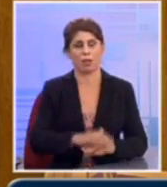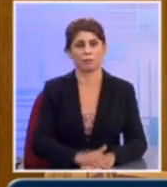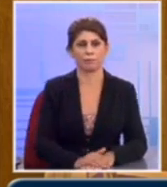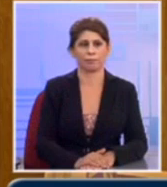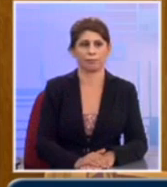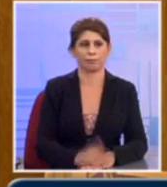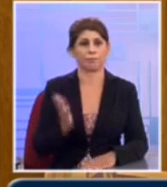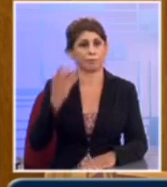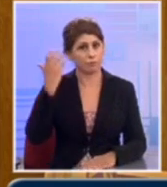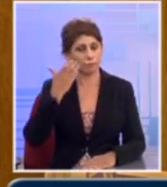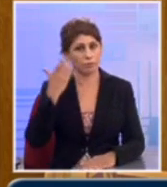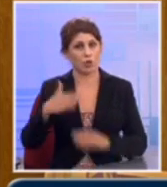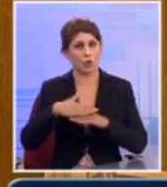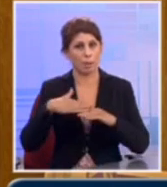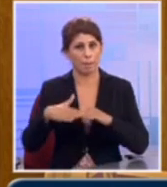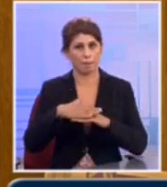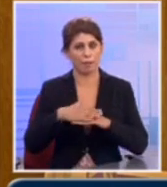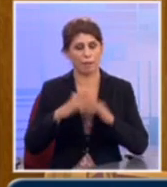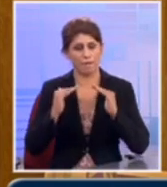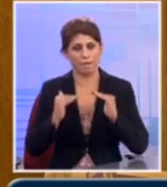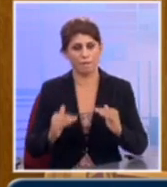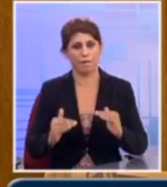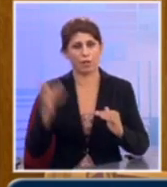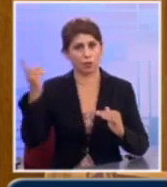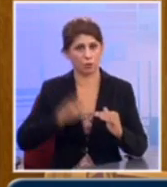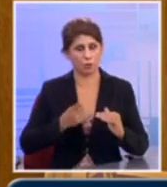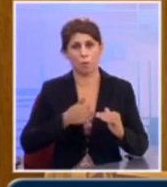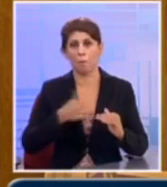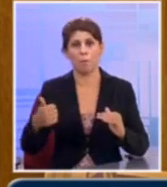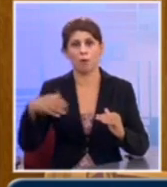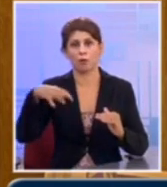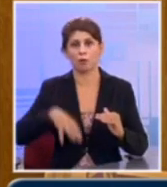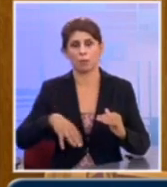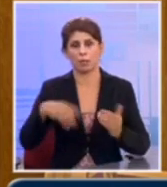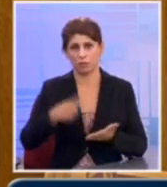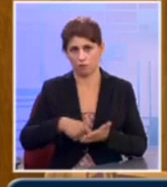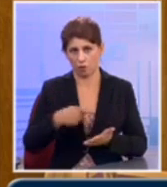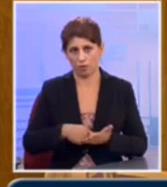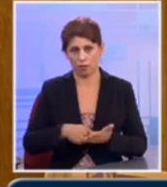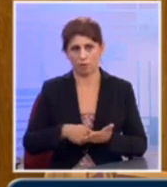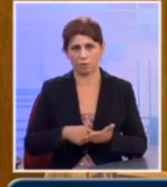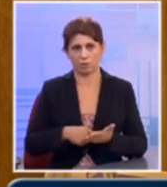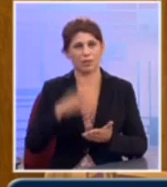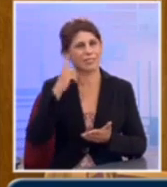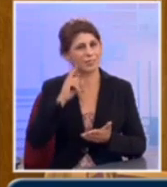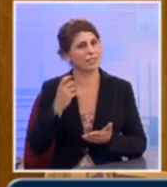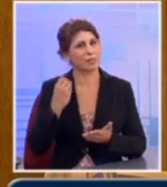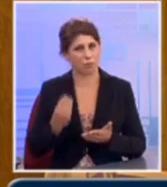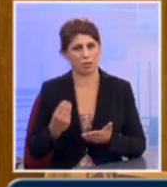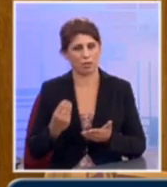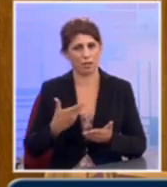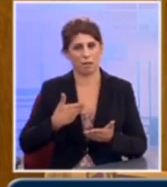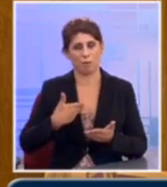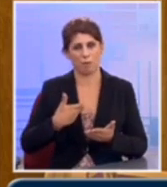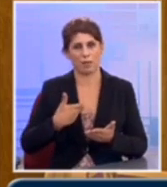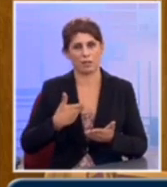αν εννοούμε στο επίπεδο του διατηρώ το μερίδιο μου μόνο στον τομέα της φορολογίας ξέρετε πολύ καλύτερα από